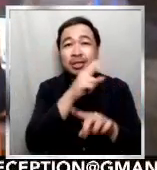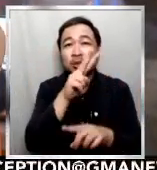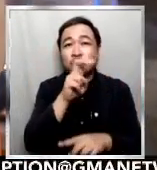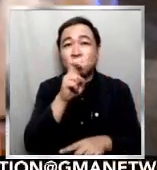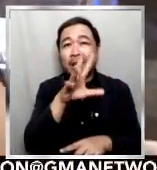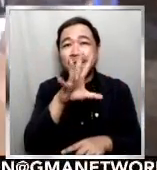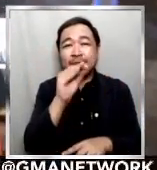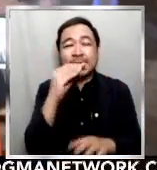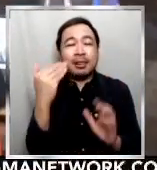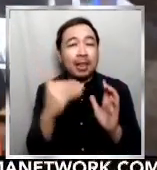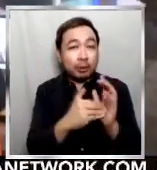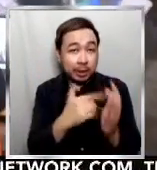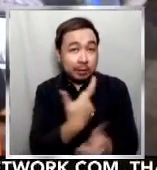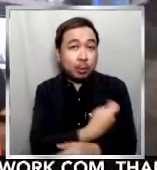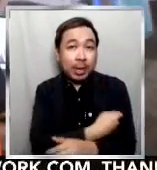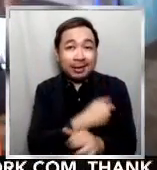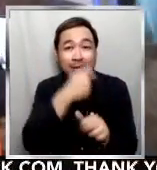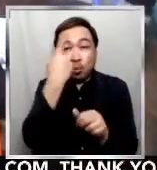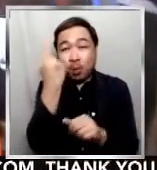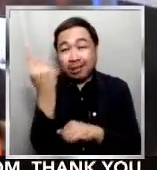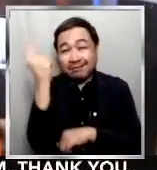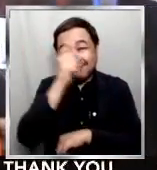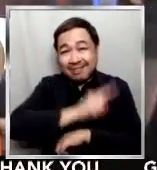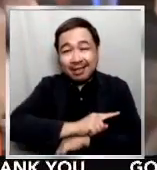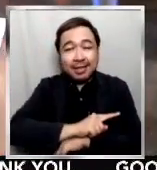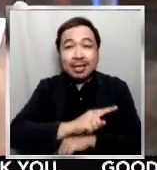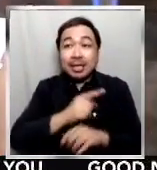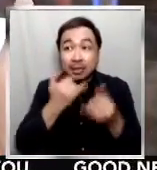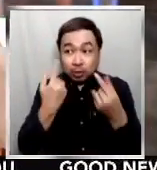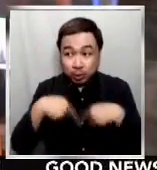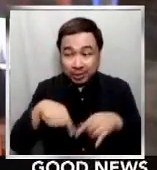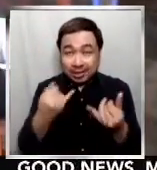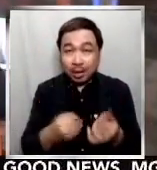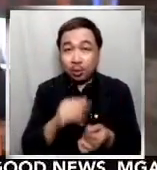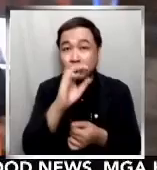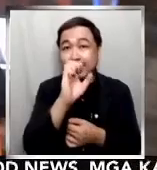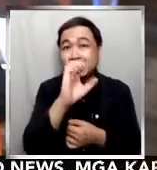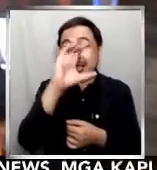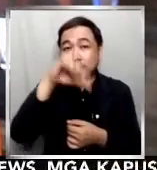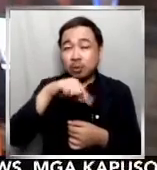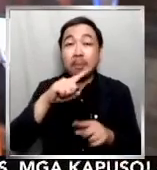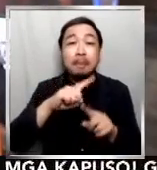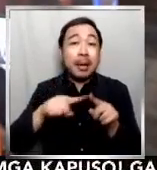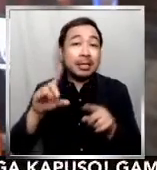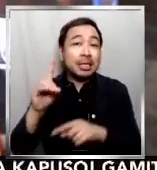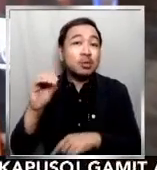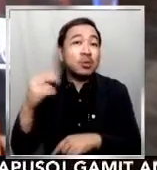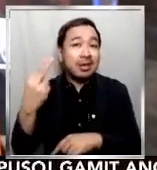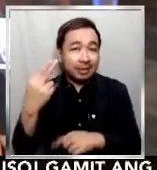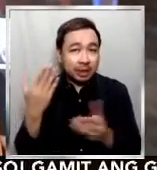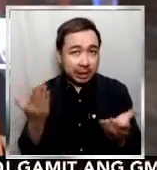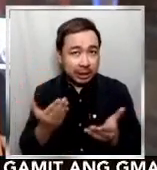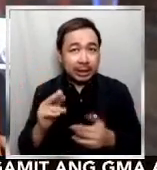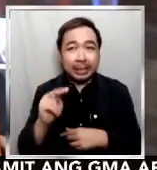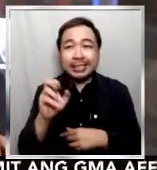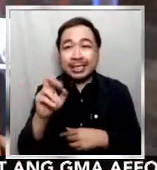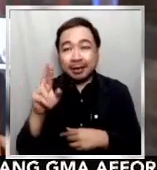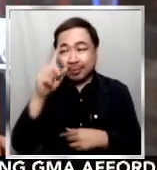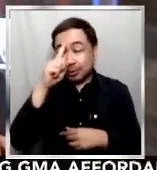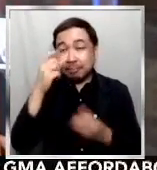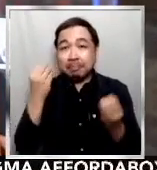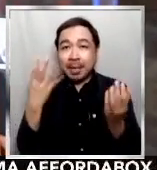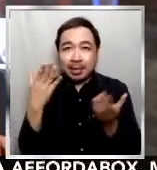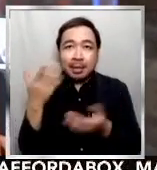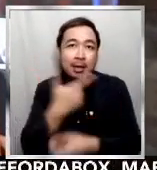araw ngayong umiiral ang ECQ. Pero tiwala naman ng DOH-NCR na dahil sa dami ng mga dumating na bakuna ay maaabot na rin